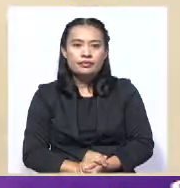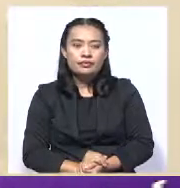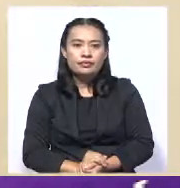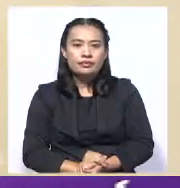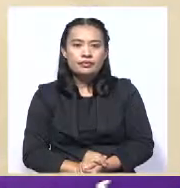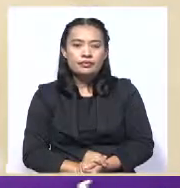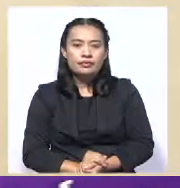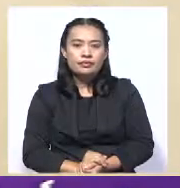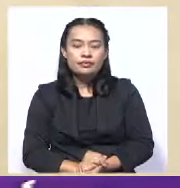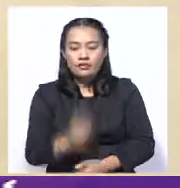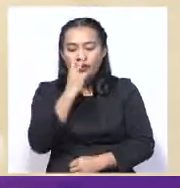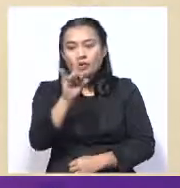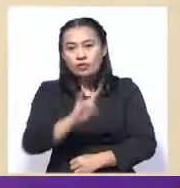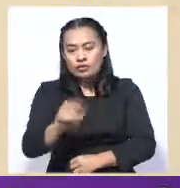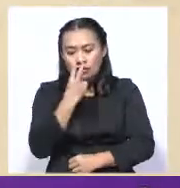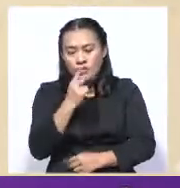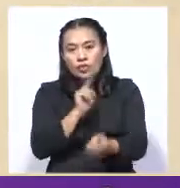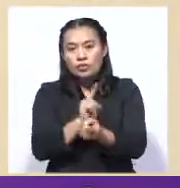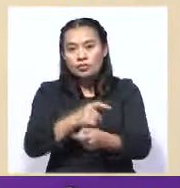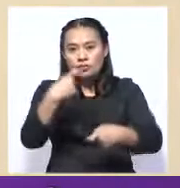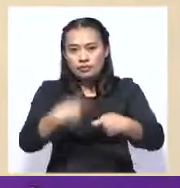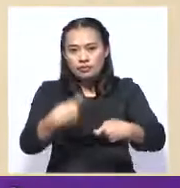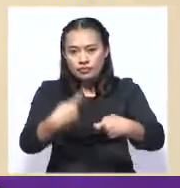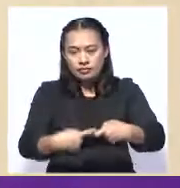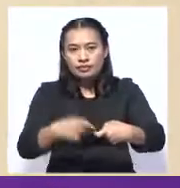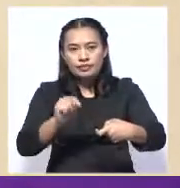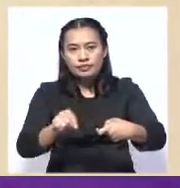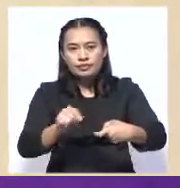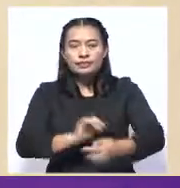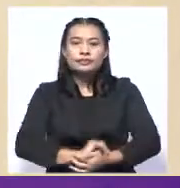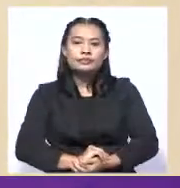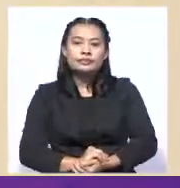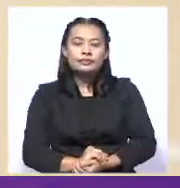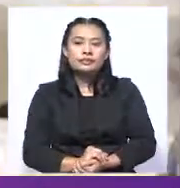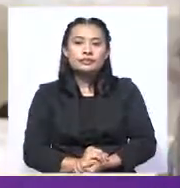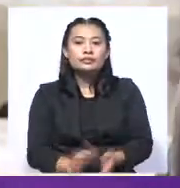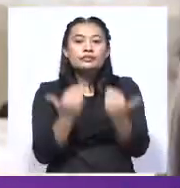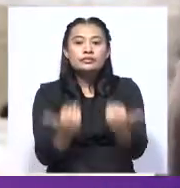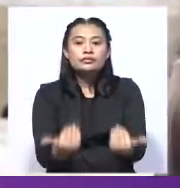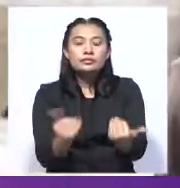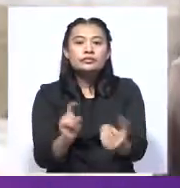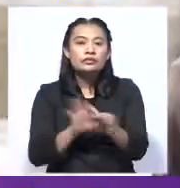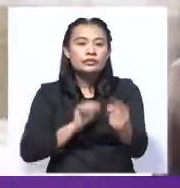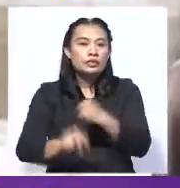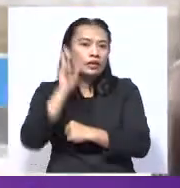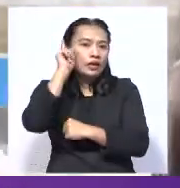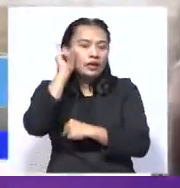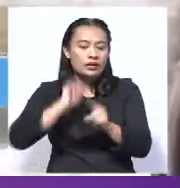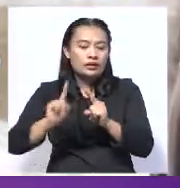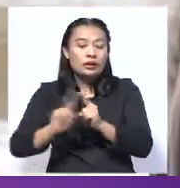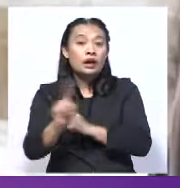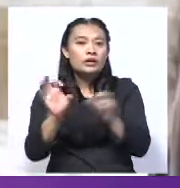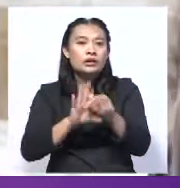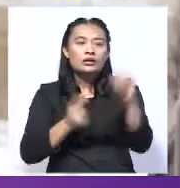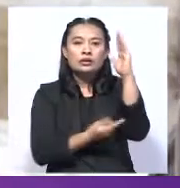สดงให้เห็นว่าคนไทยเป็นห่วงสัตว์แล้วก็รักธรรมชาติ แต่ตอนนี้ก็เริ่มมีข่าวต่างๆที่พื้นที่ต่างๆเช่นที่กระ